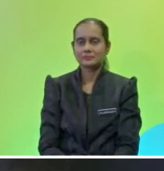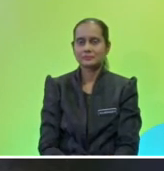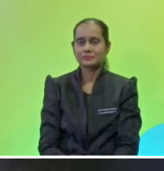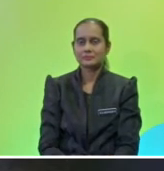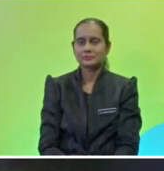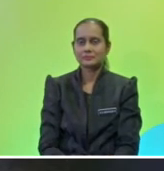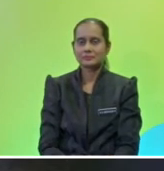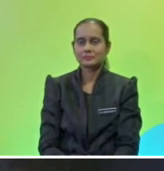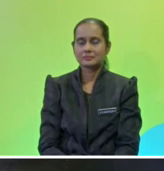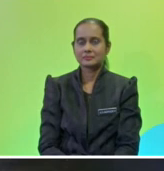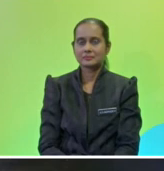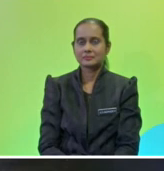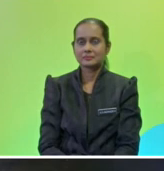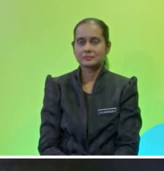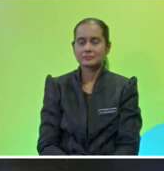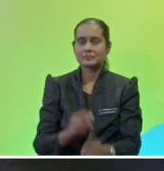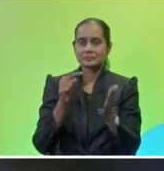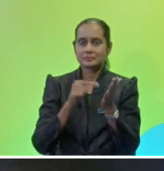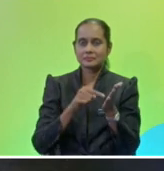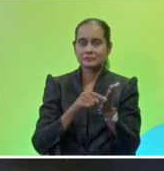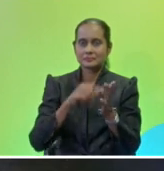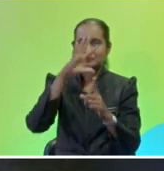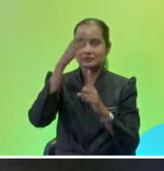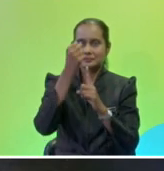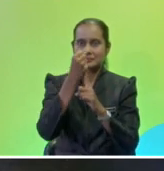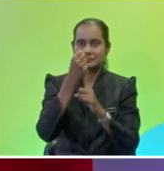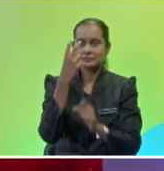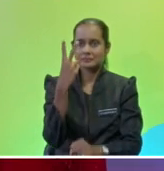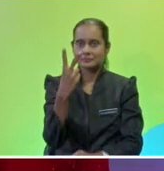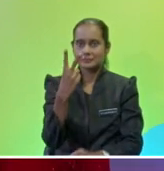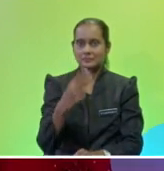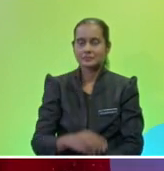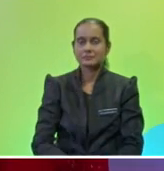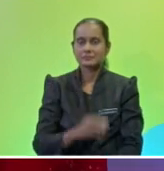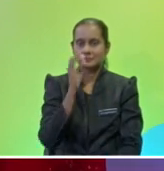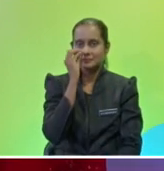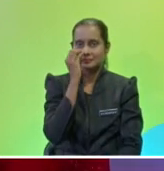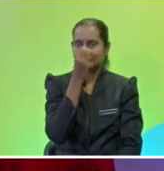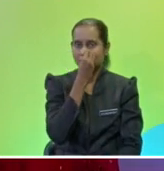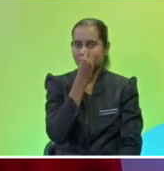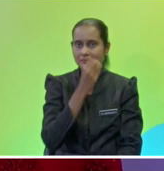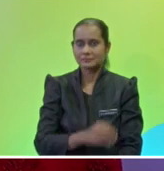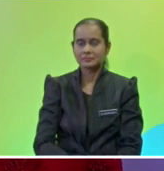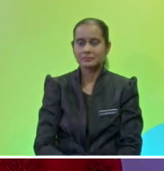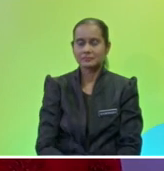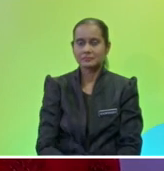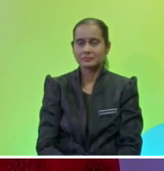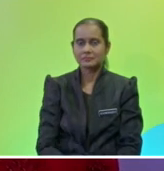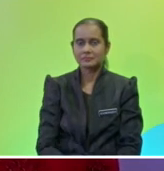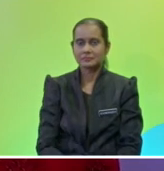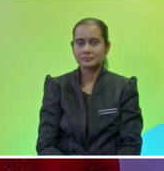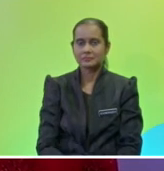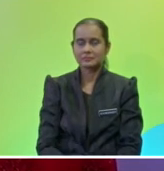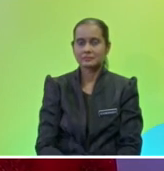bunga ini adalah situasi yang kedua telah menggunakan objek